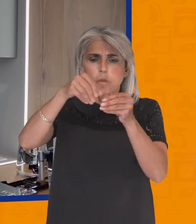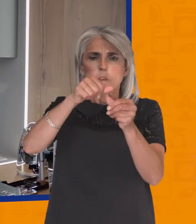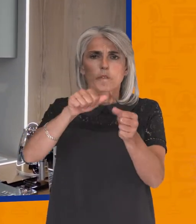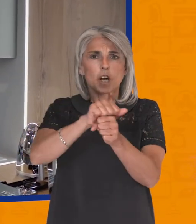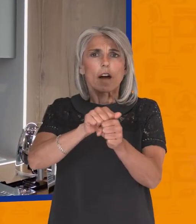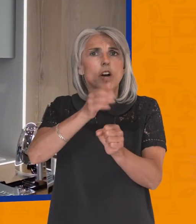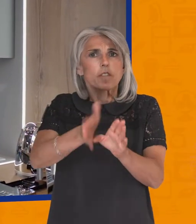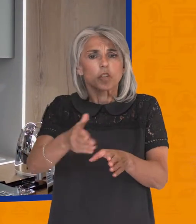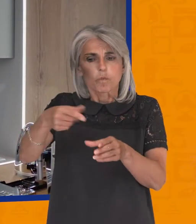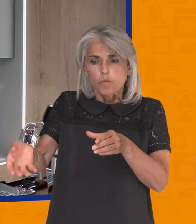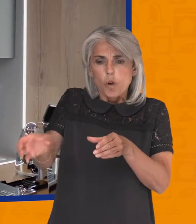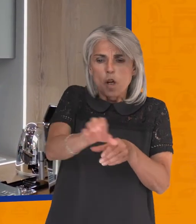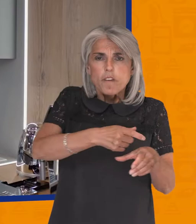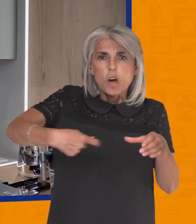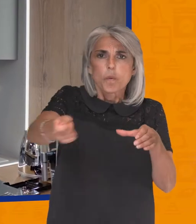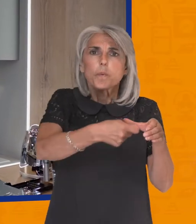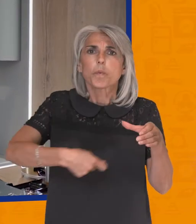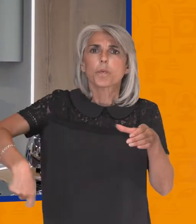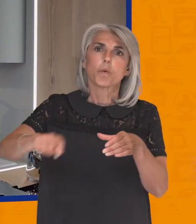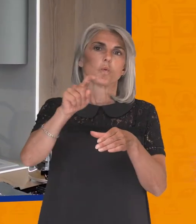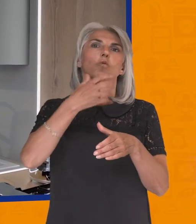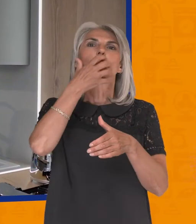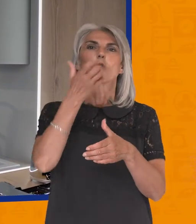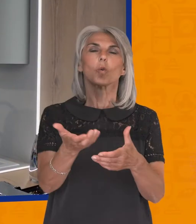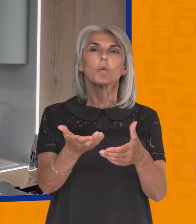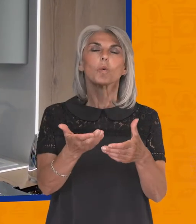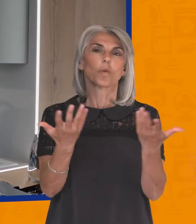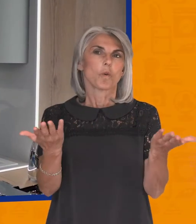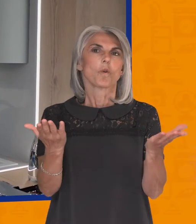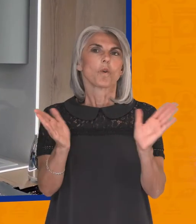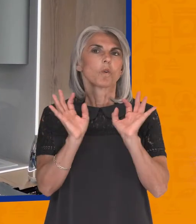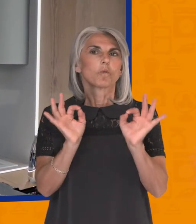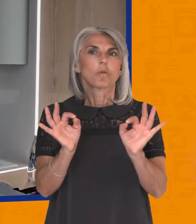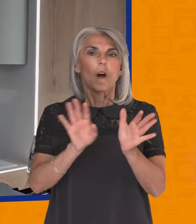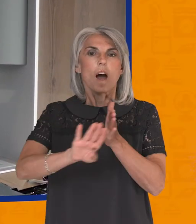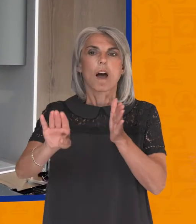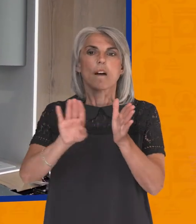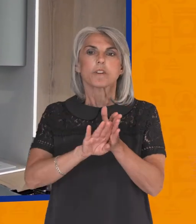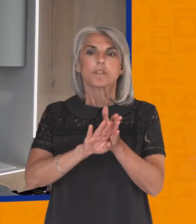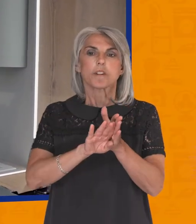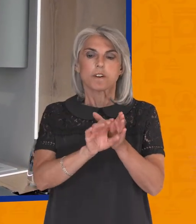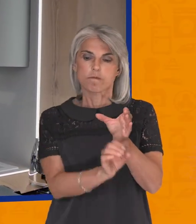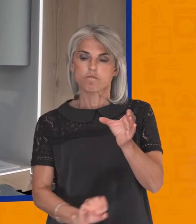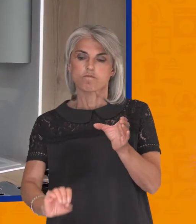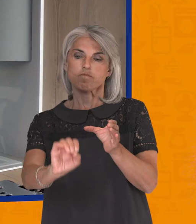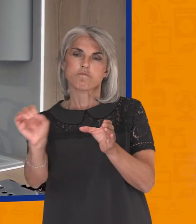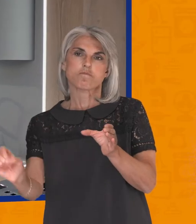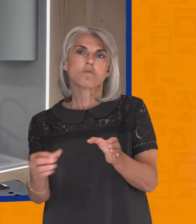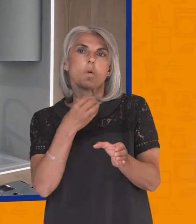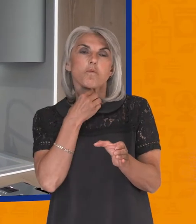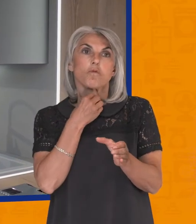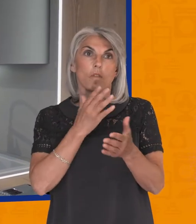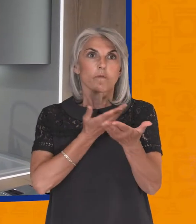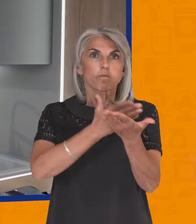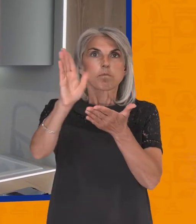le mettez dans votre évier, vous rincez à l'eau chaude, tiède, pour vraiment éviter que votre évier se bouche. Partagez